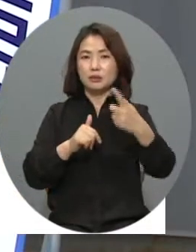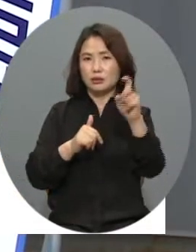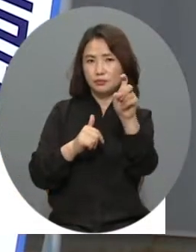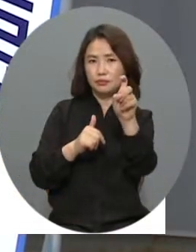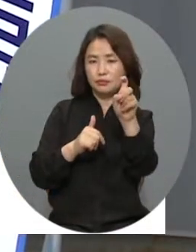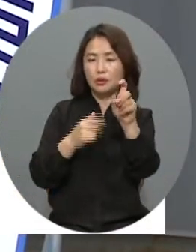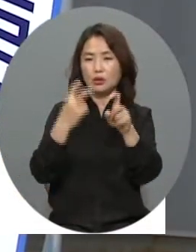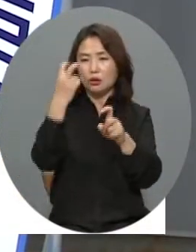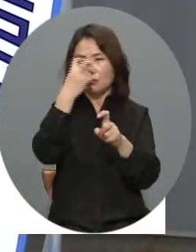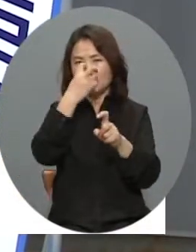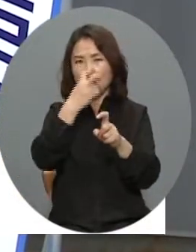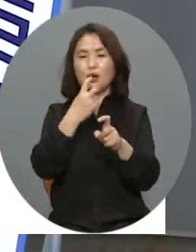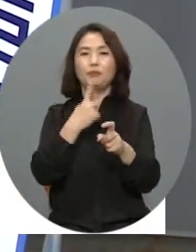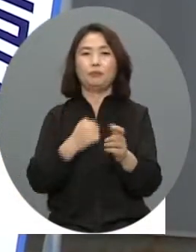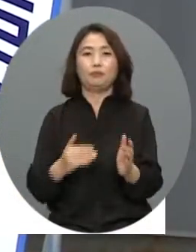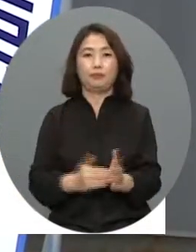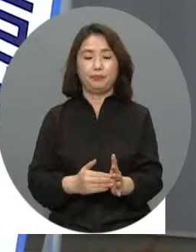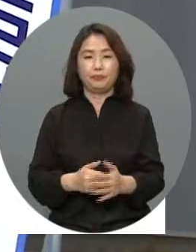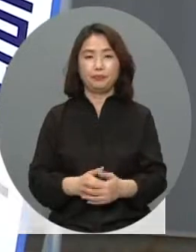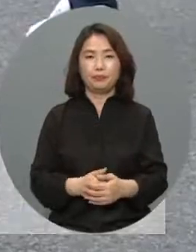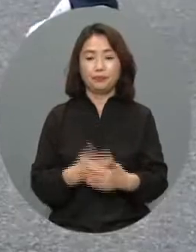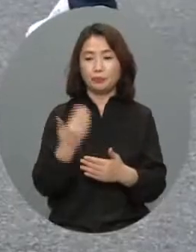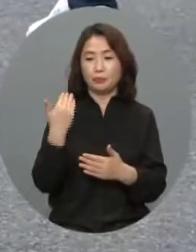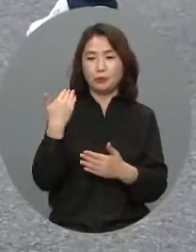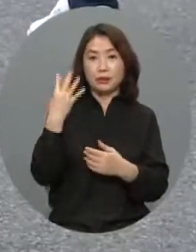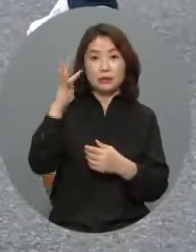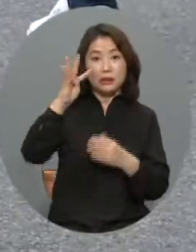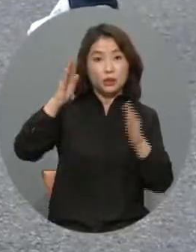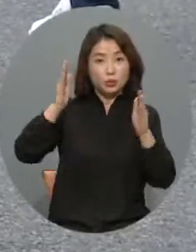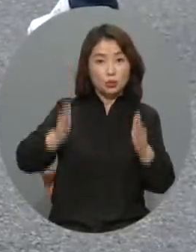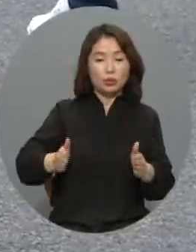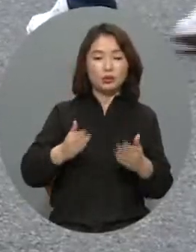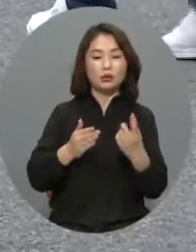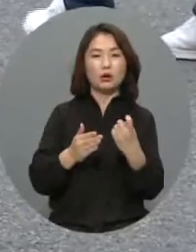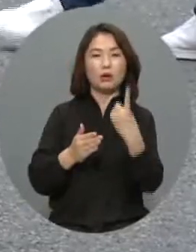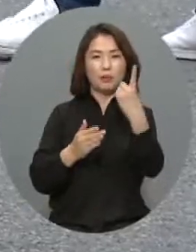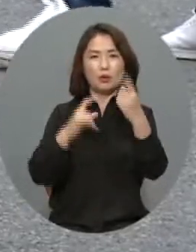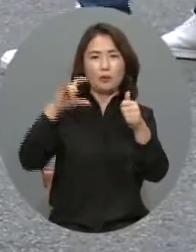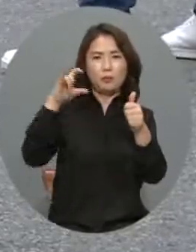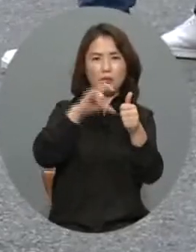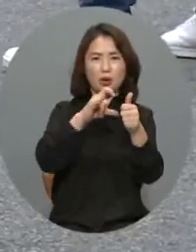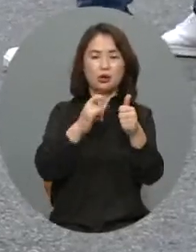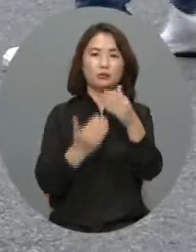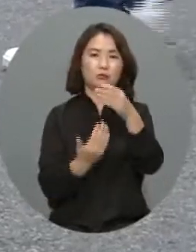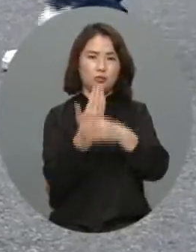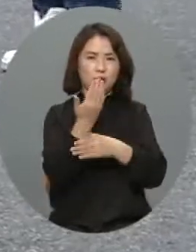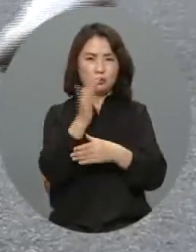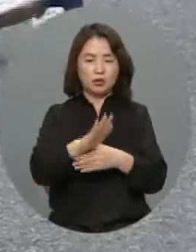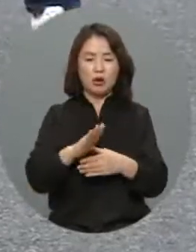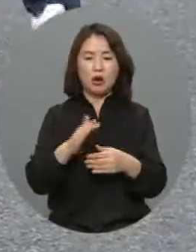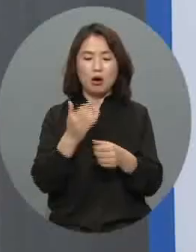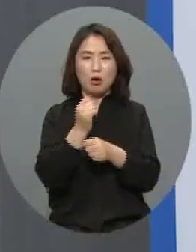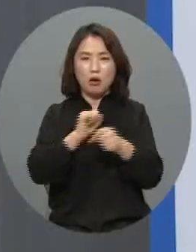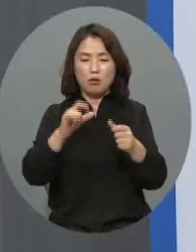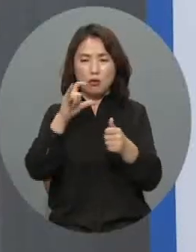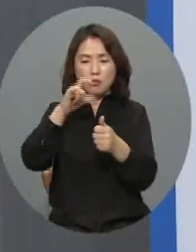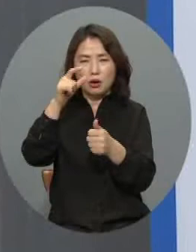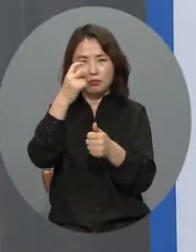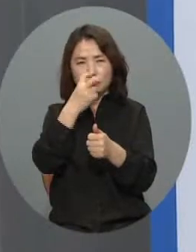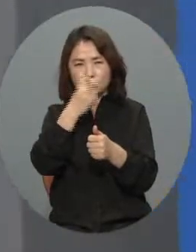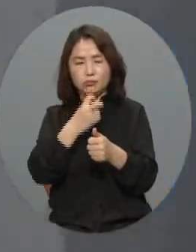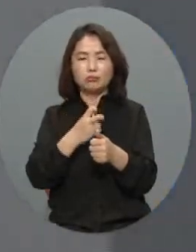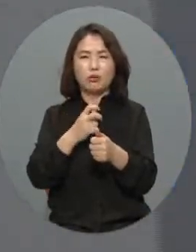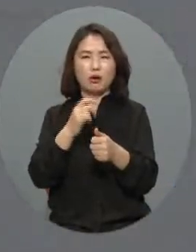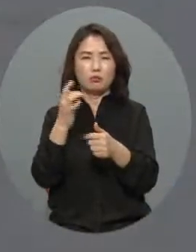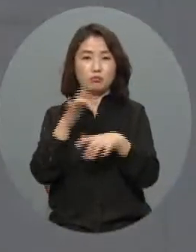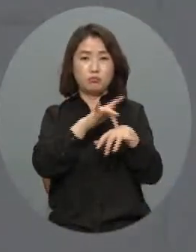대해 검체를 실시했습니다. 최근 4일 동안 11명의 확진자가 나왔으나 광범위한 검체 실시를